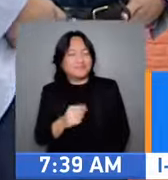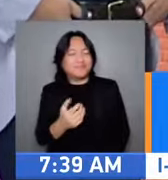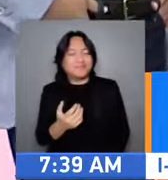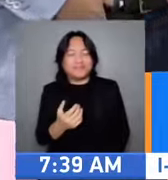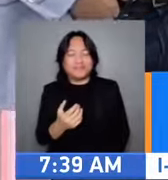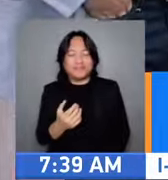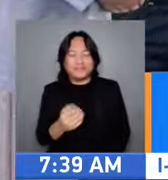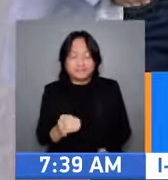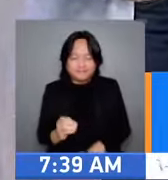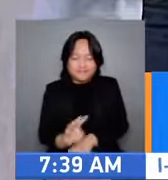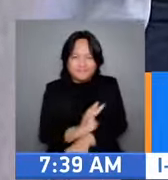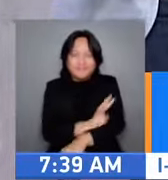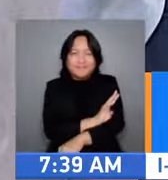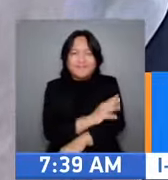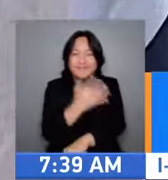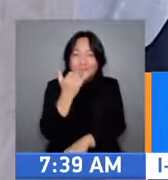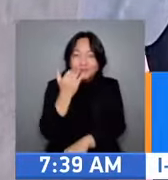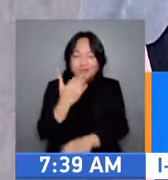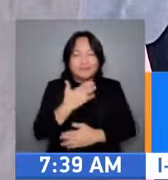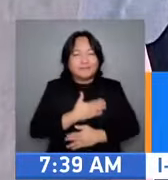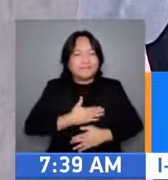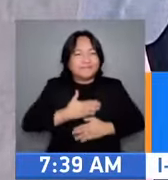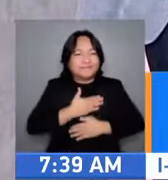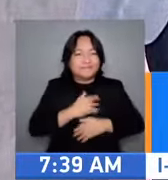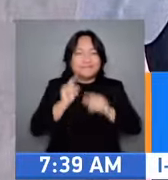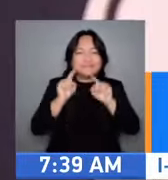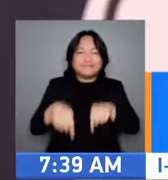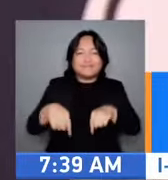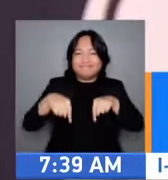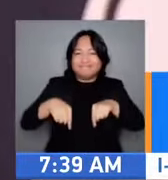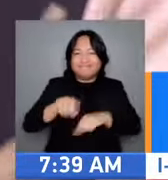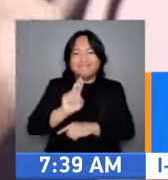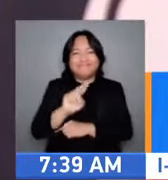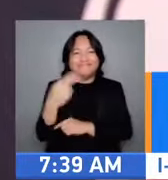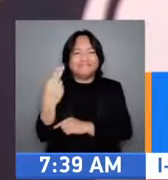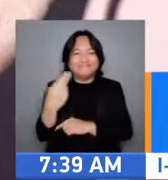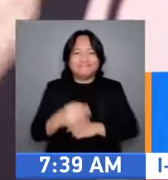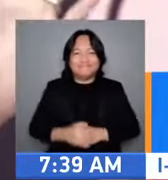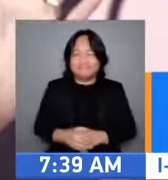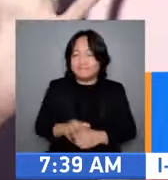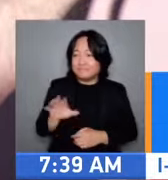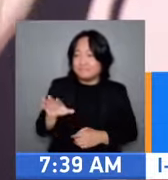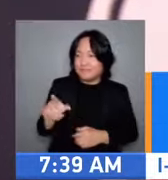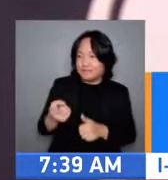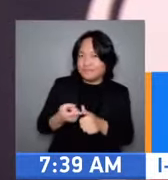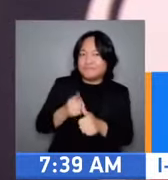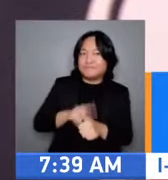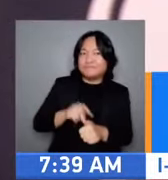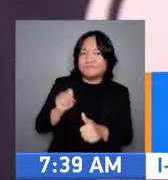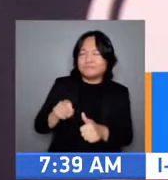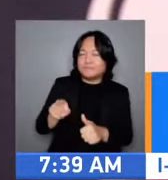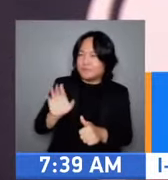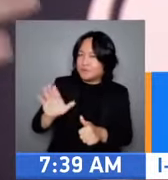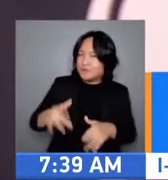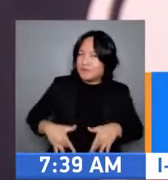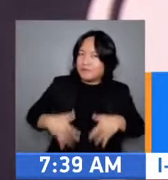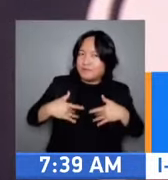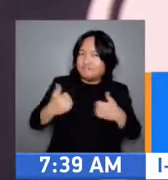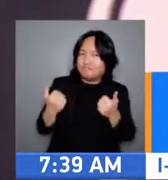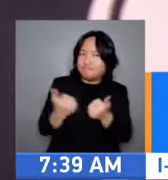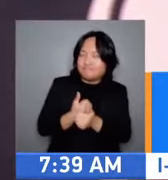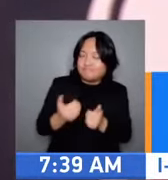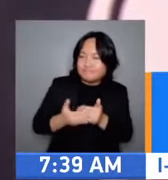my pleasure to be here sa unang hirit. Oh, first time. First time at marami na nagbago sa buhay mo since nag-start ka sa Street Boys. Ilang years na